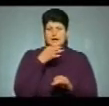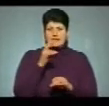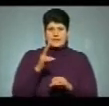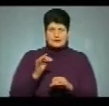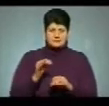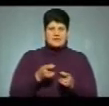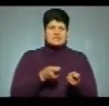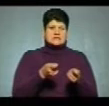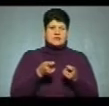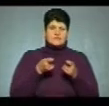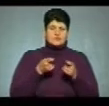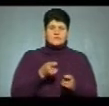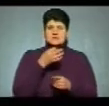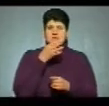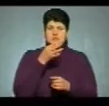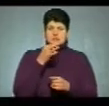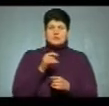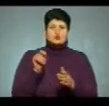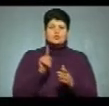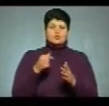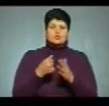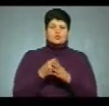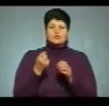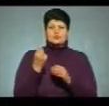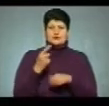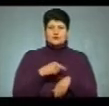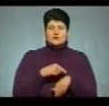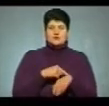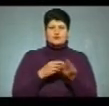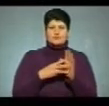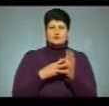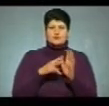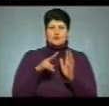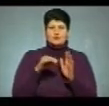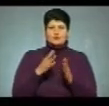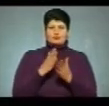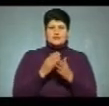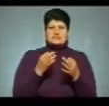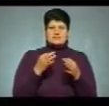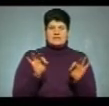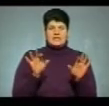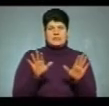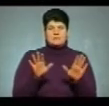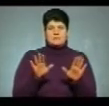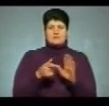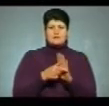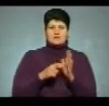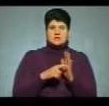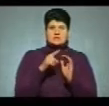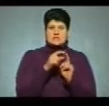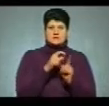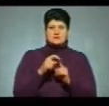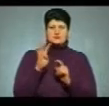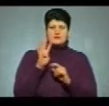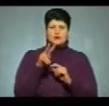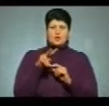цієї аптеки Оля Жируха повідомила, що до 11 години 8 лютого працівники аптеки мають звільнити приміщення. За її словами, 4